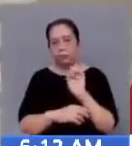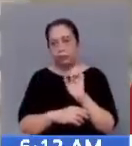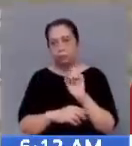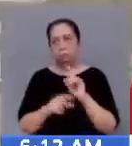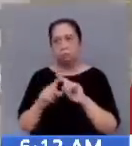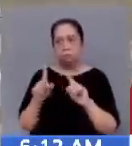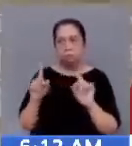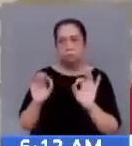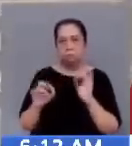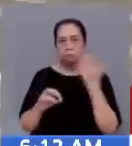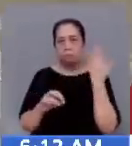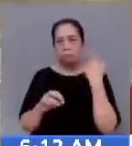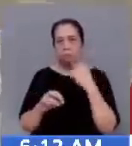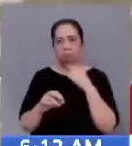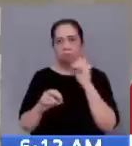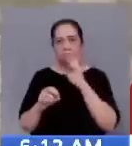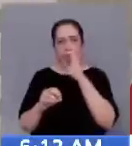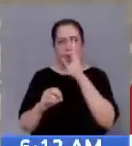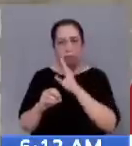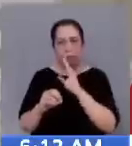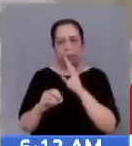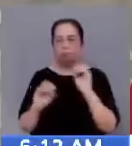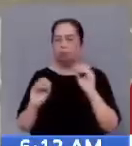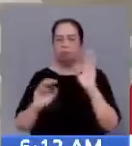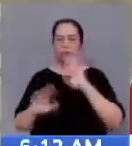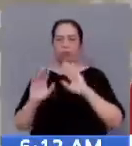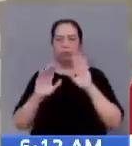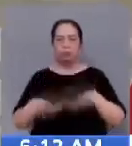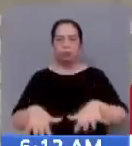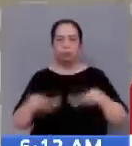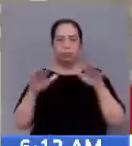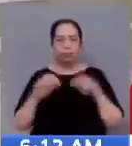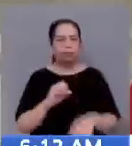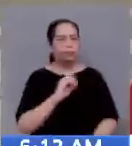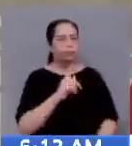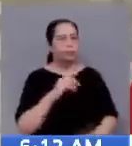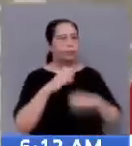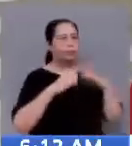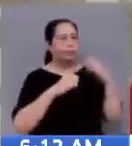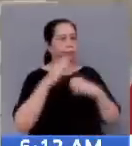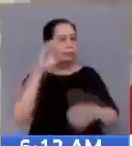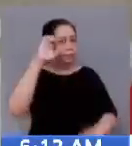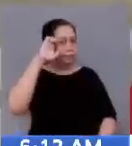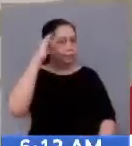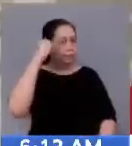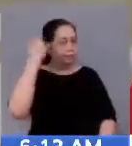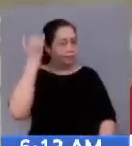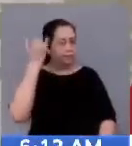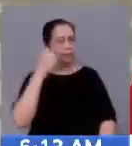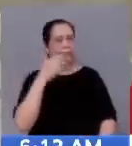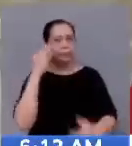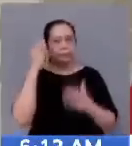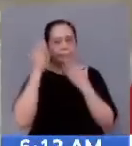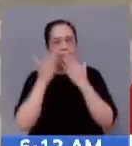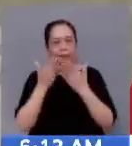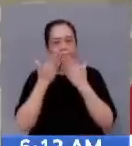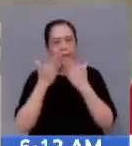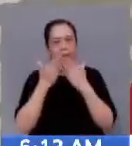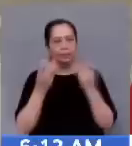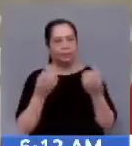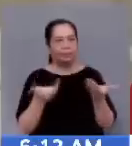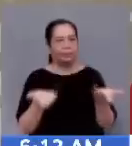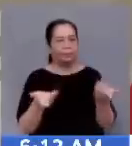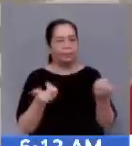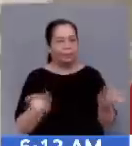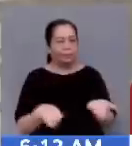wala namang sira. Wala naman tayong baha. All right. Engineer Elpidio Jesus Avena, marami pong salamat sa pagpa-unlock po sa amin ngayong